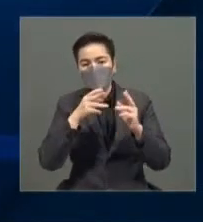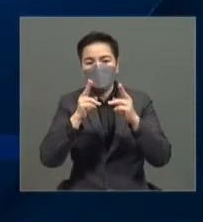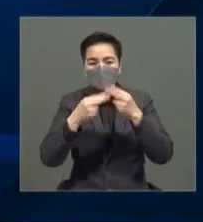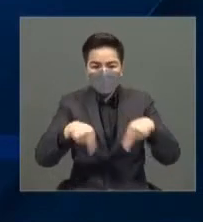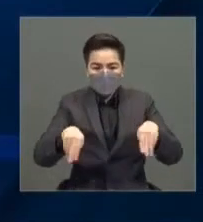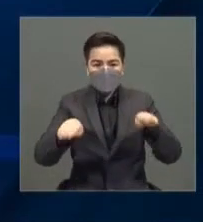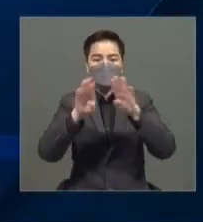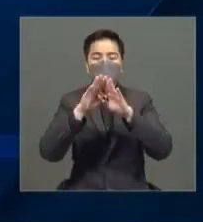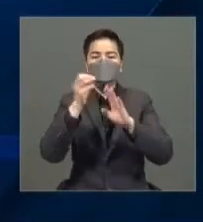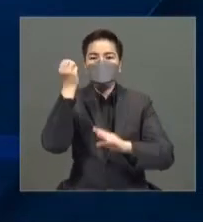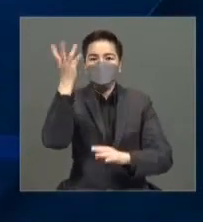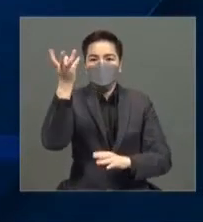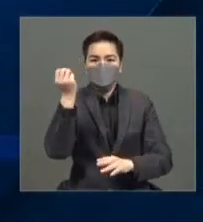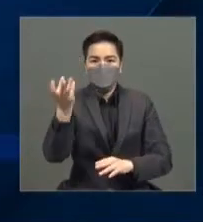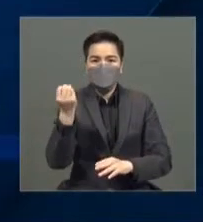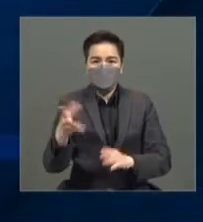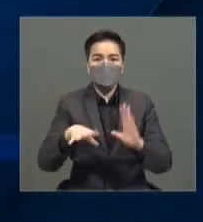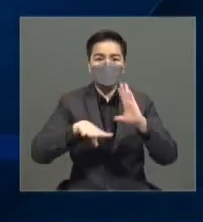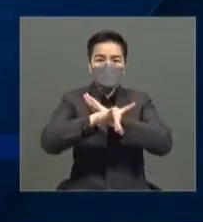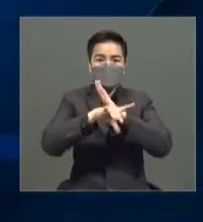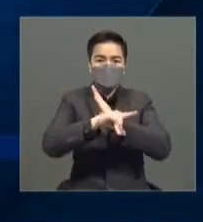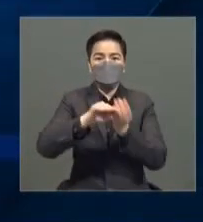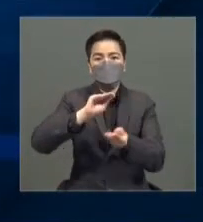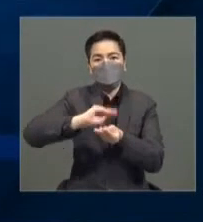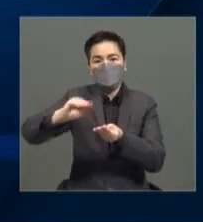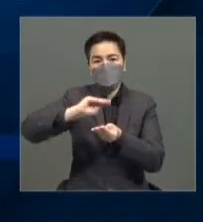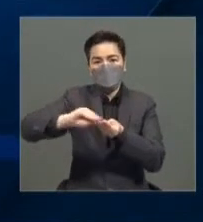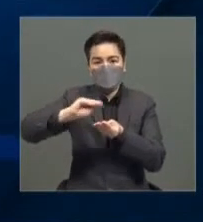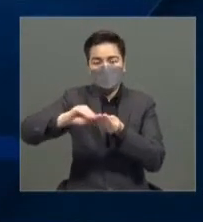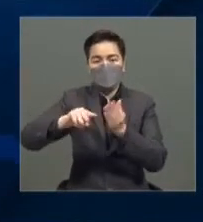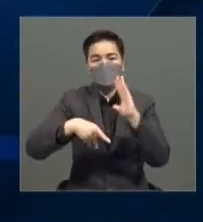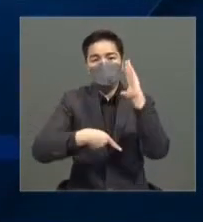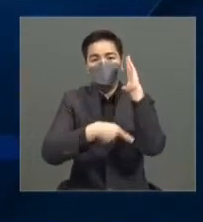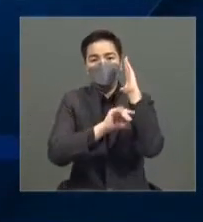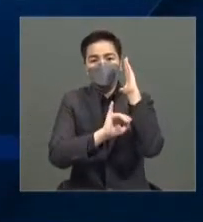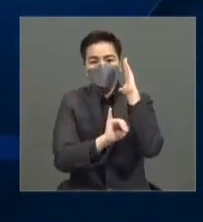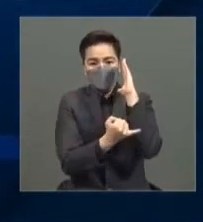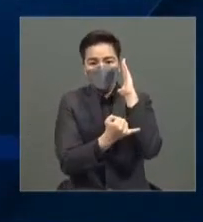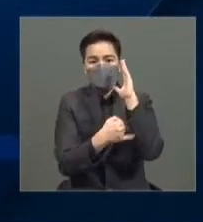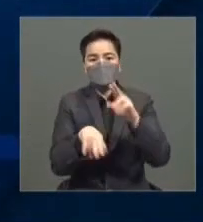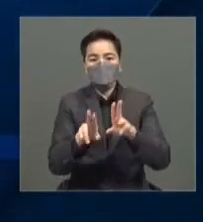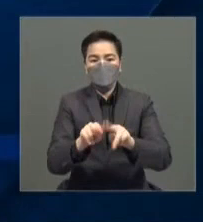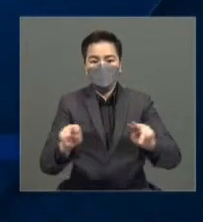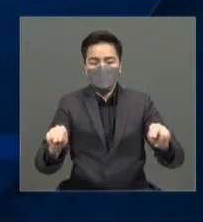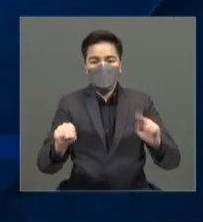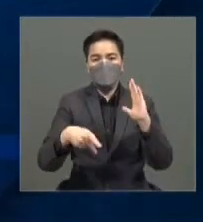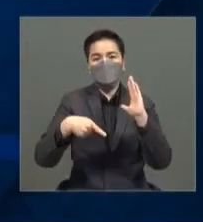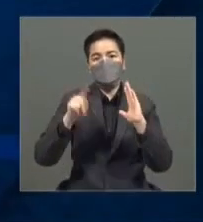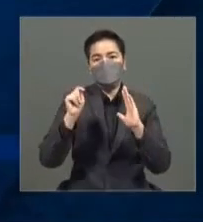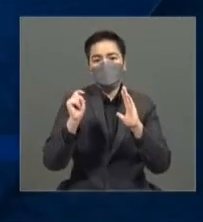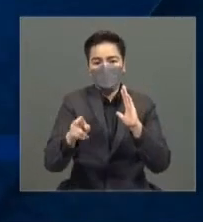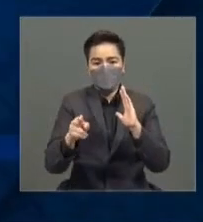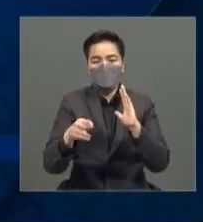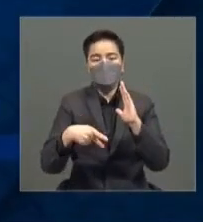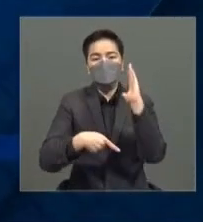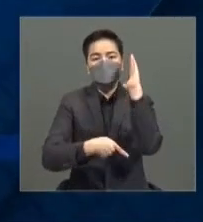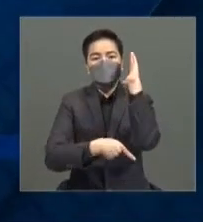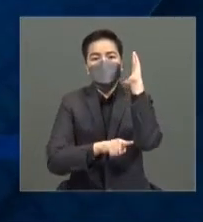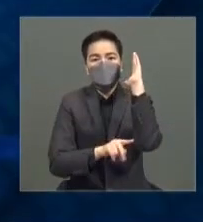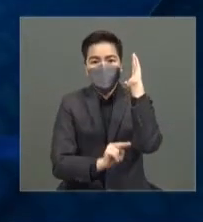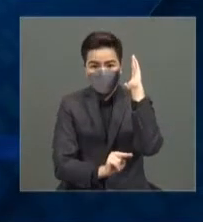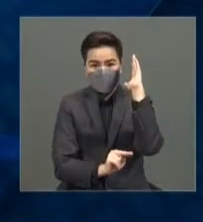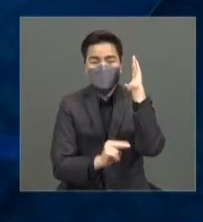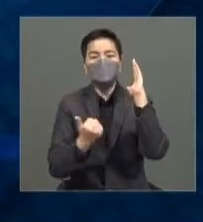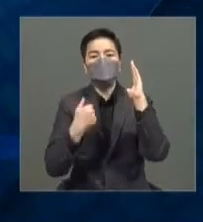ฐมยังสูงอยู่นะคะแล้วก็ชลบุรีฉะเชิงเทราประจวบคีรีขันธ์นนทบุรีปทุมธานีและปัตตานีนะ